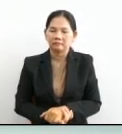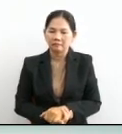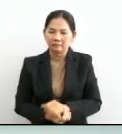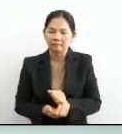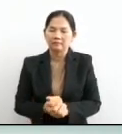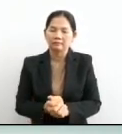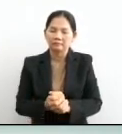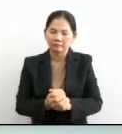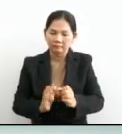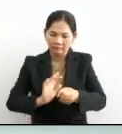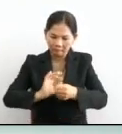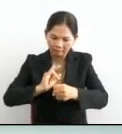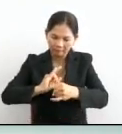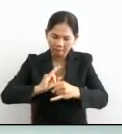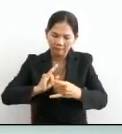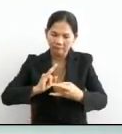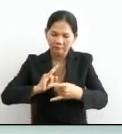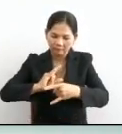mì